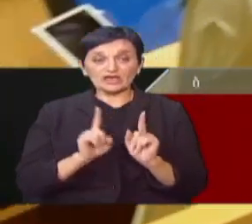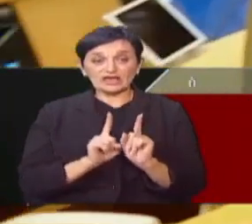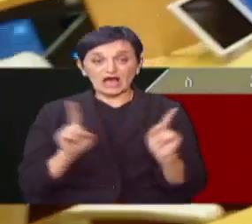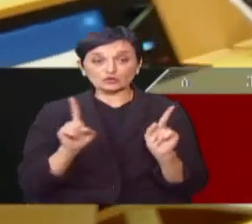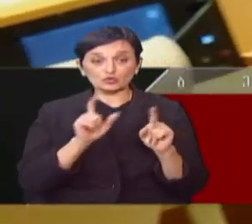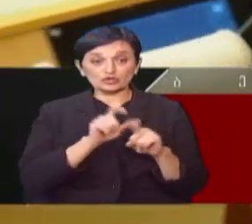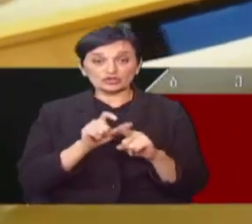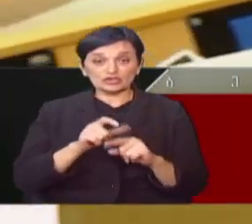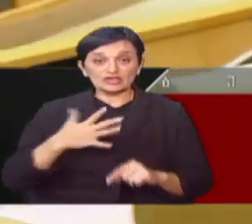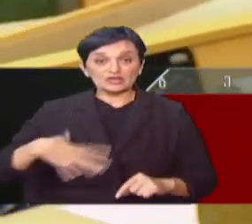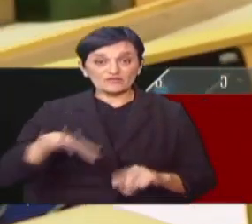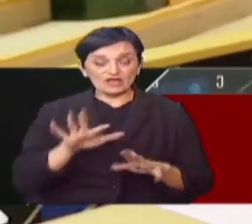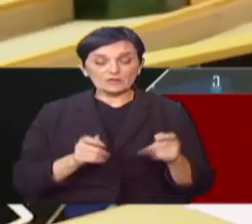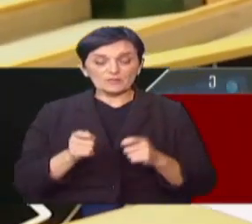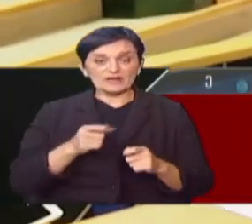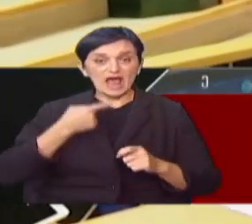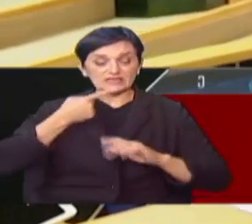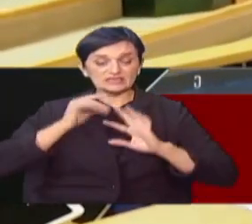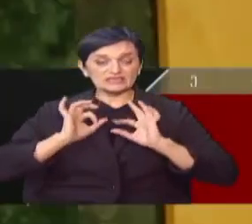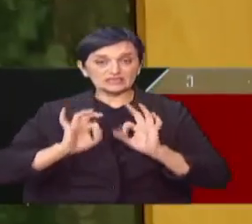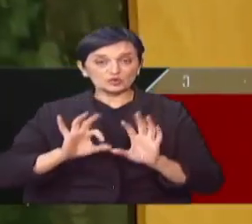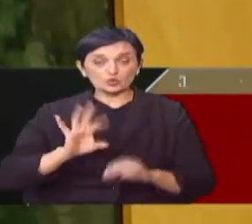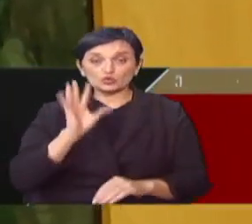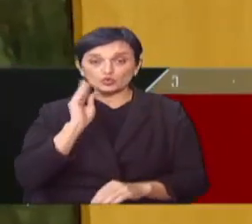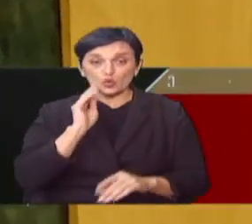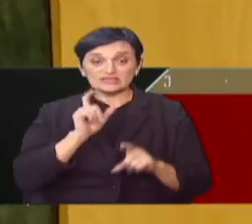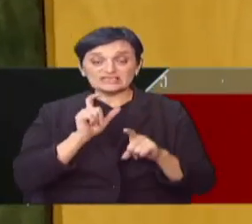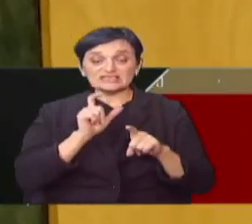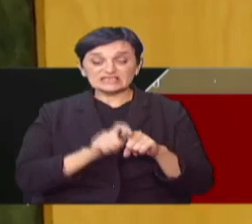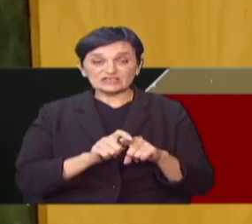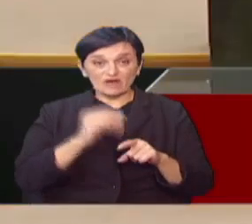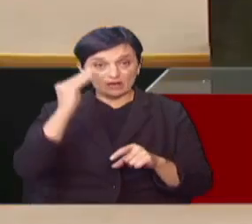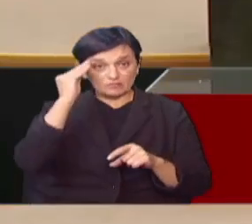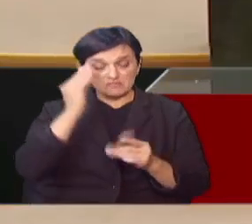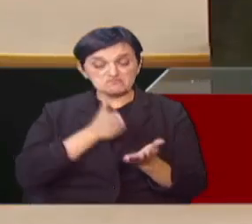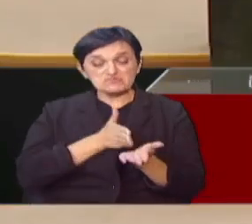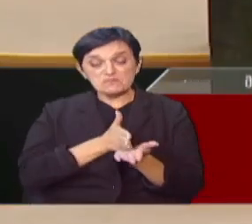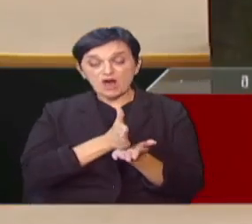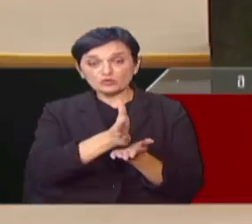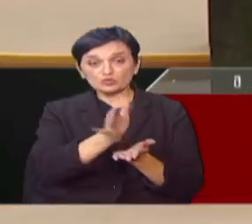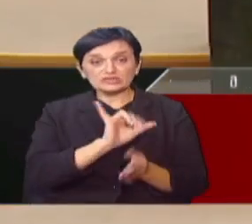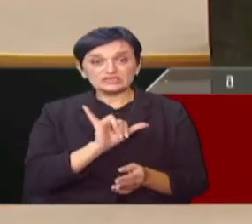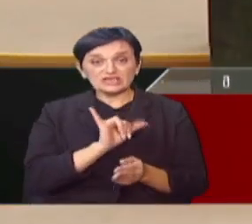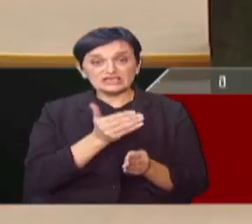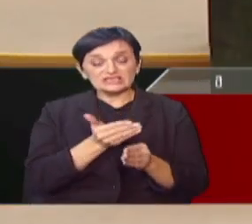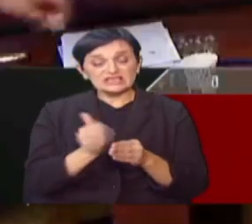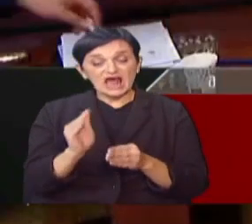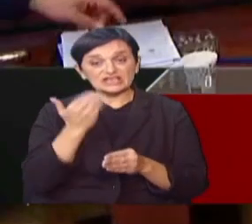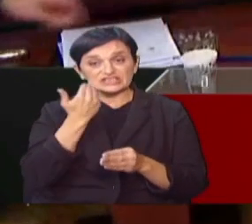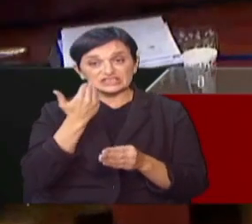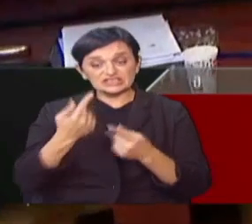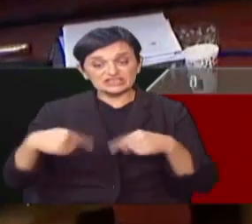ამ სიტყვებს ქვეყნის პრეზიდენტი წარმოთქვამს და მით უმეტეს მაშინ, როცა სიტყვის არსი და მიმართულება იქით მიდის, საითაც ცალკე სირცხვილიას და